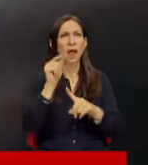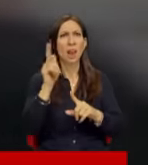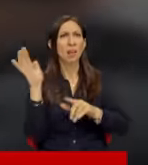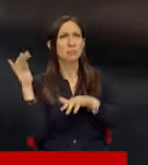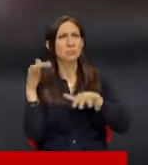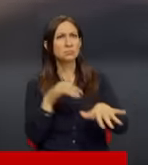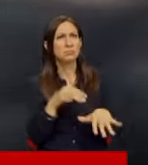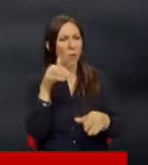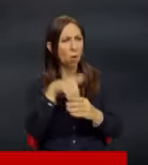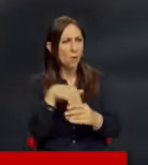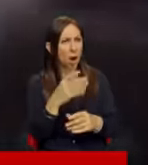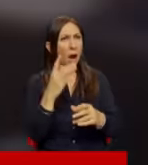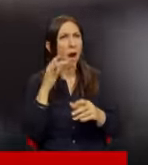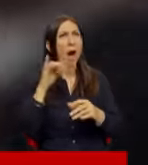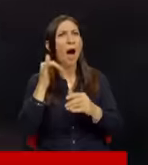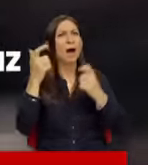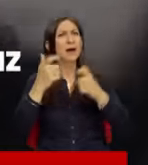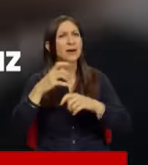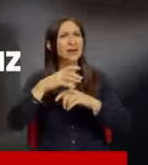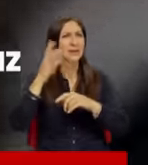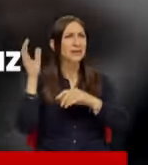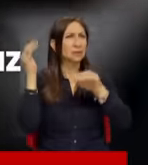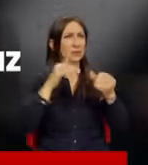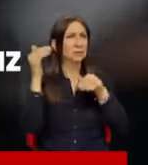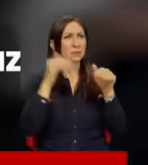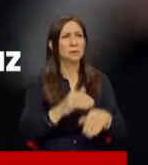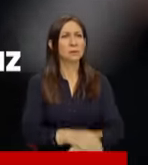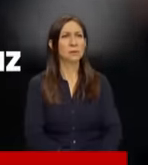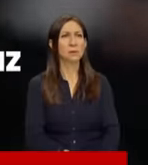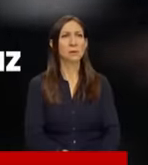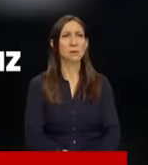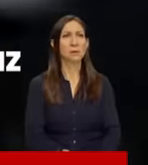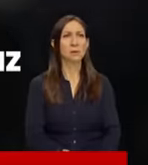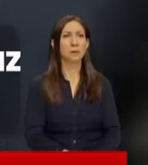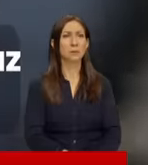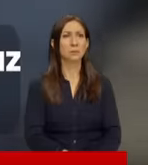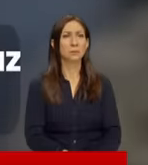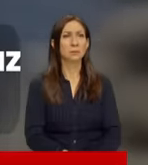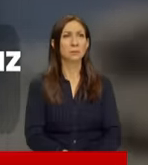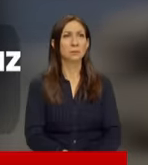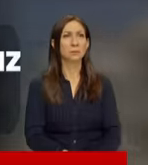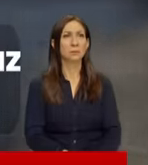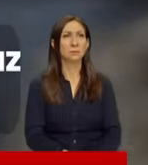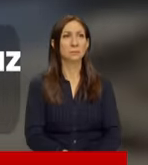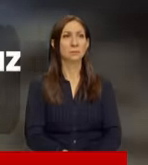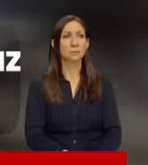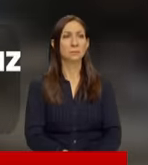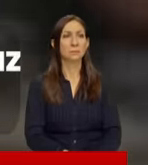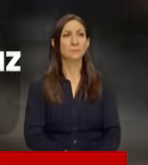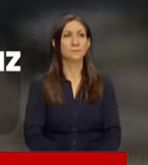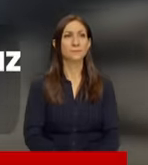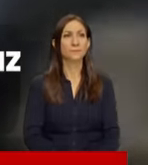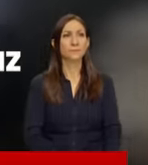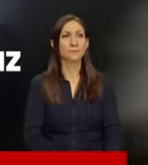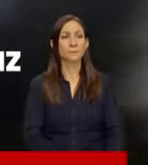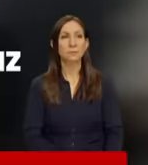illerden seçmen olarak Ağrı'ya taşındığını öne sürdü. Hırsız var, hırsız var bu kentte. Günlerdir feryat ediyoruz